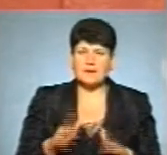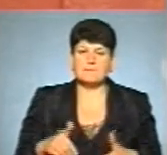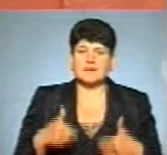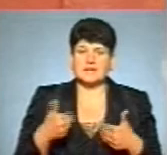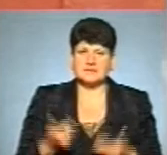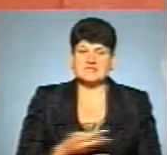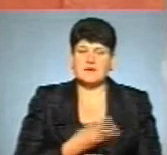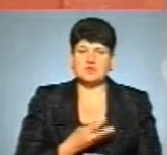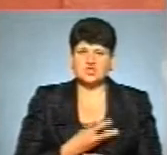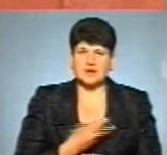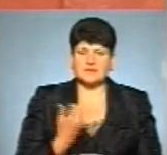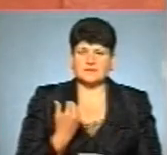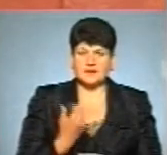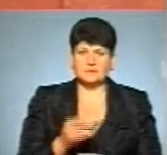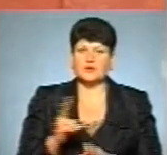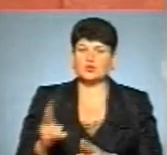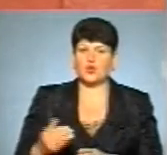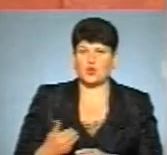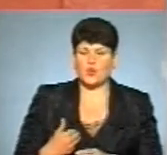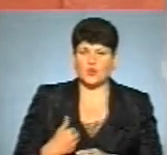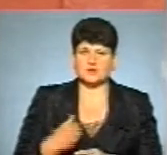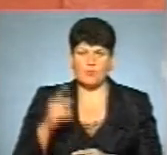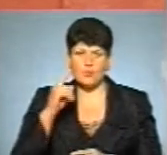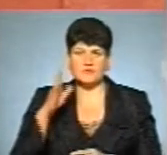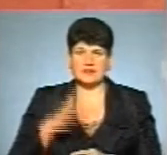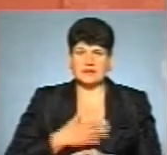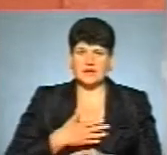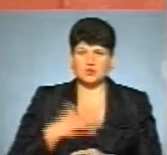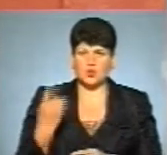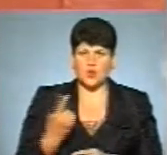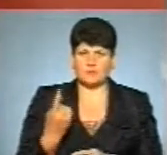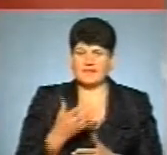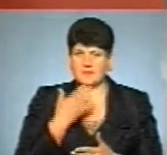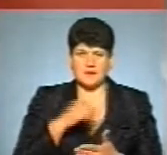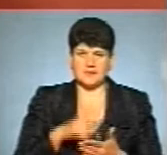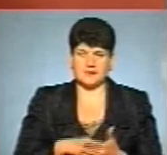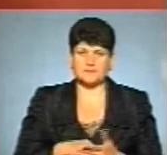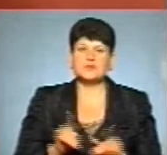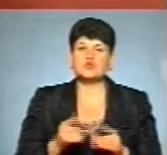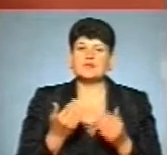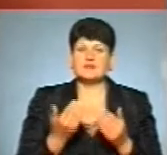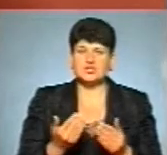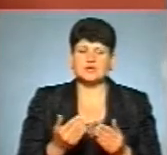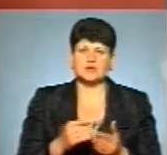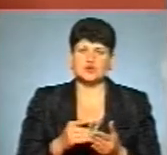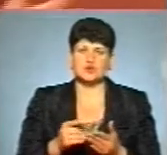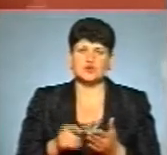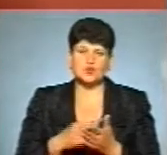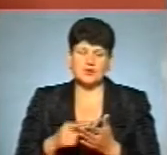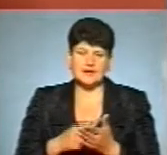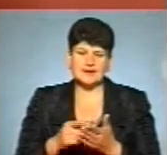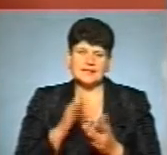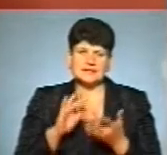за бажанням всіх, хто хоче десь популяризувати нашу область, нема питань. Ще на вашій сторінці є можливість, оскільки ми